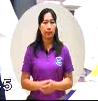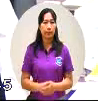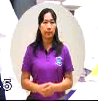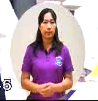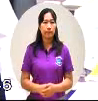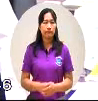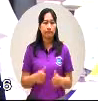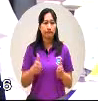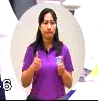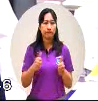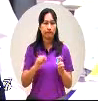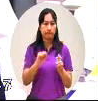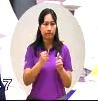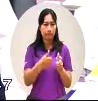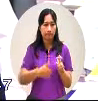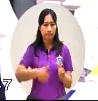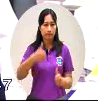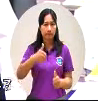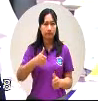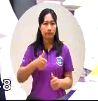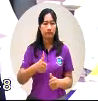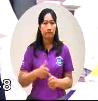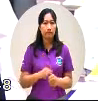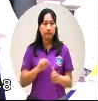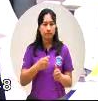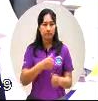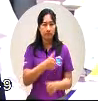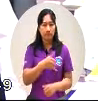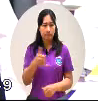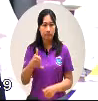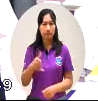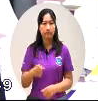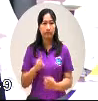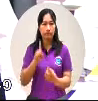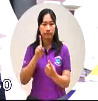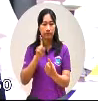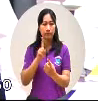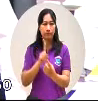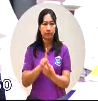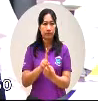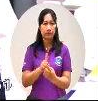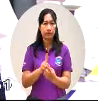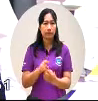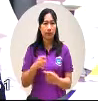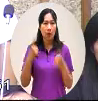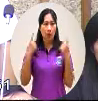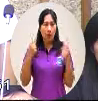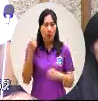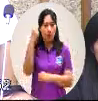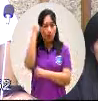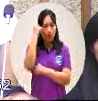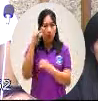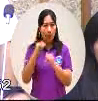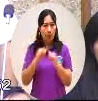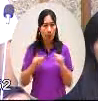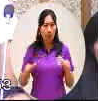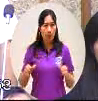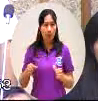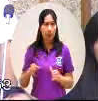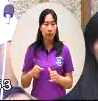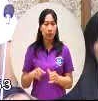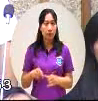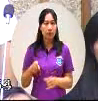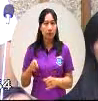好，谢谢议长，谢谢柯议员哈。对于这个我们原住民的族语的一个关心了哈，